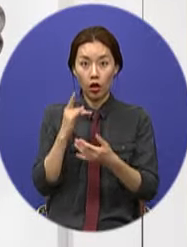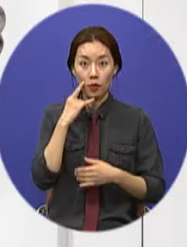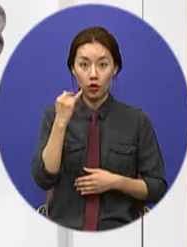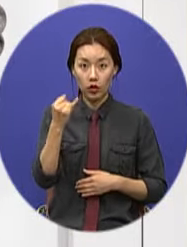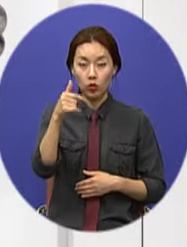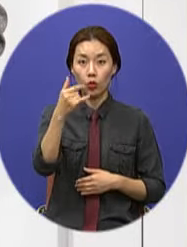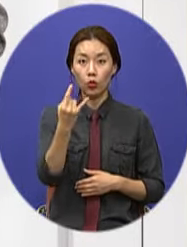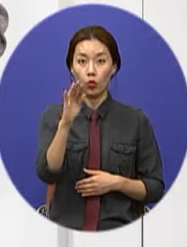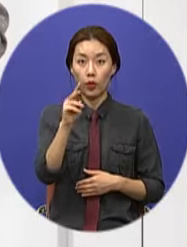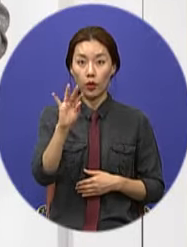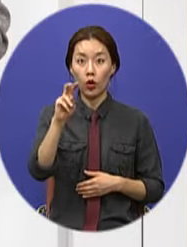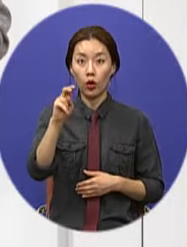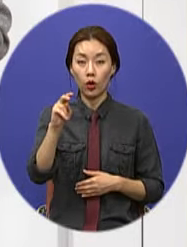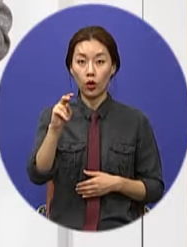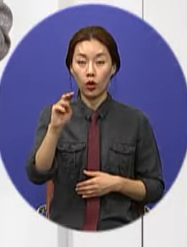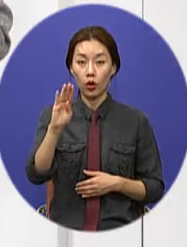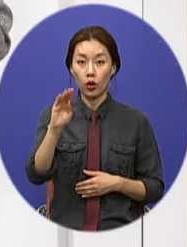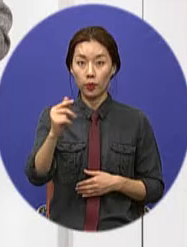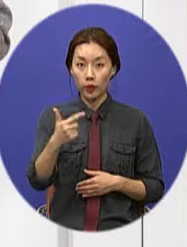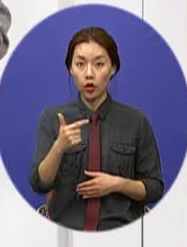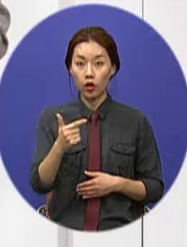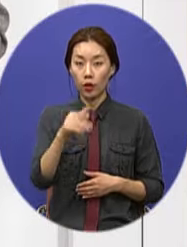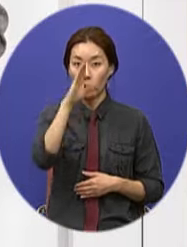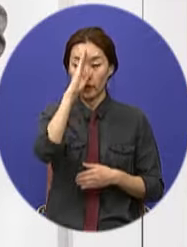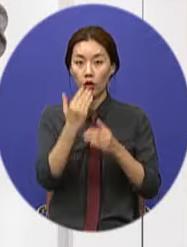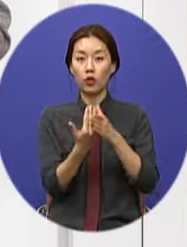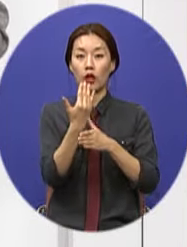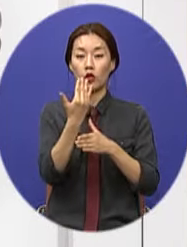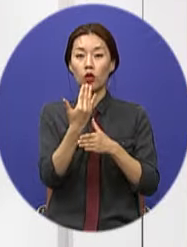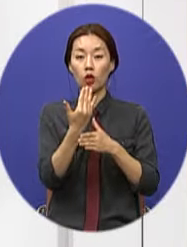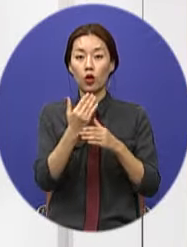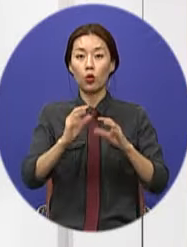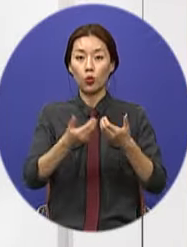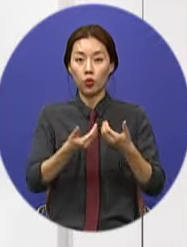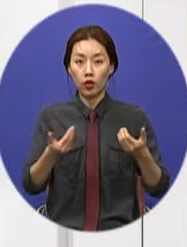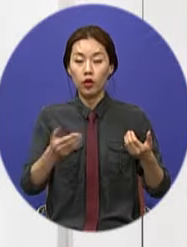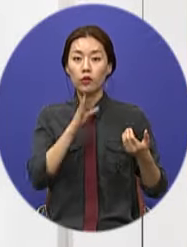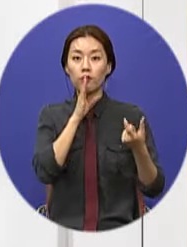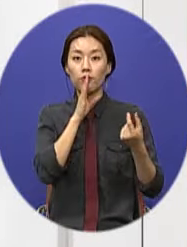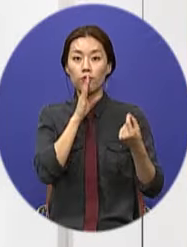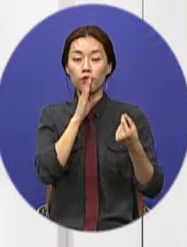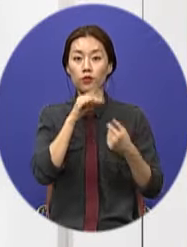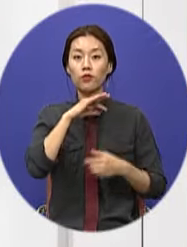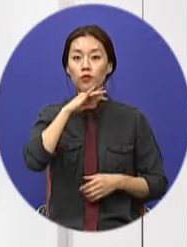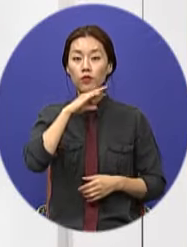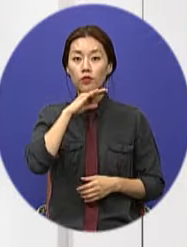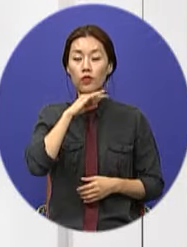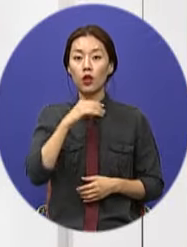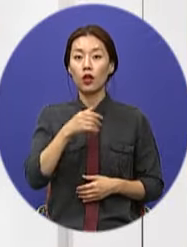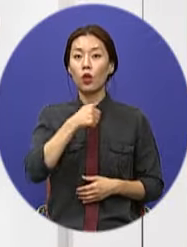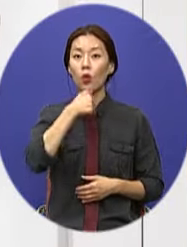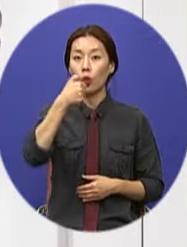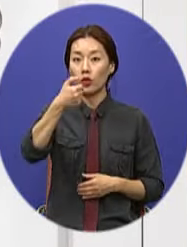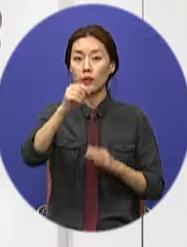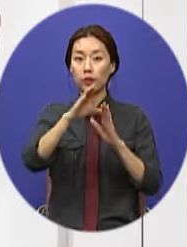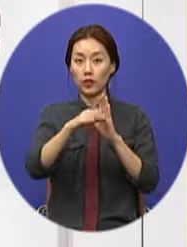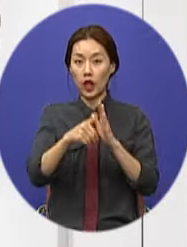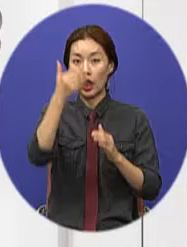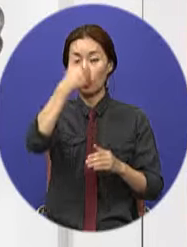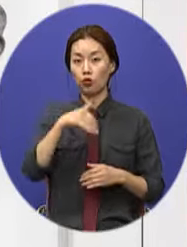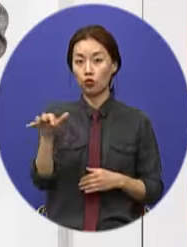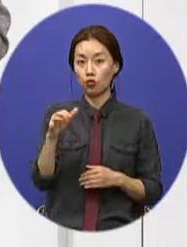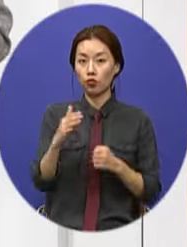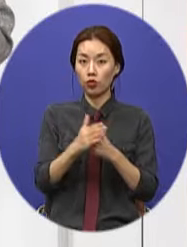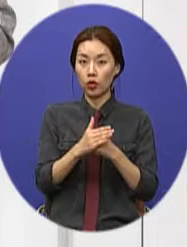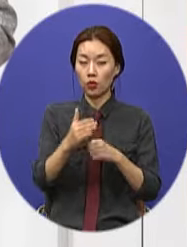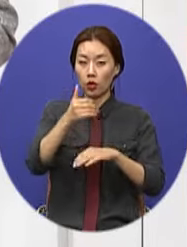앓고 돌아가셨다는 소리는 들었지, 내가 방송에서. 예, 맞아요. 예, 저희 어머니가 50살에, 50에 중풍 와가지고